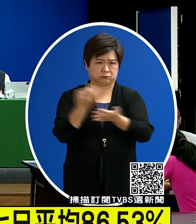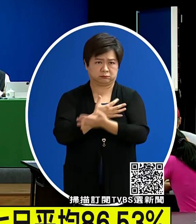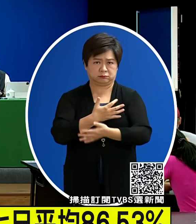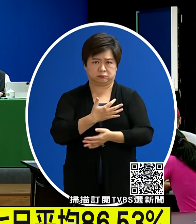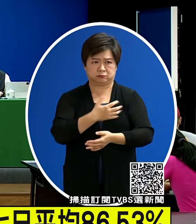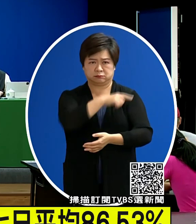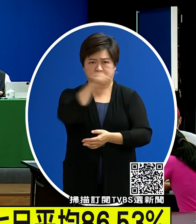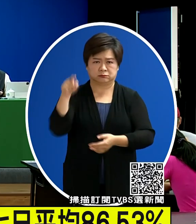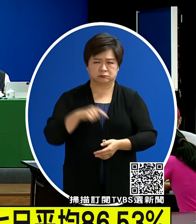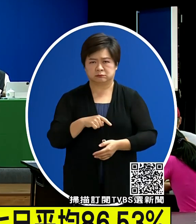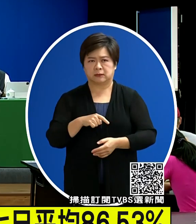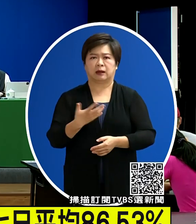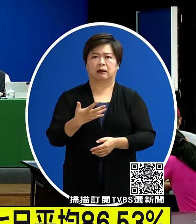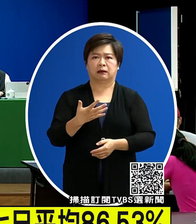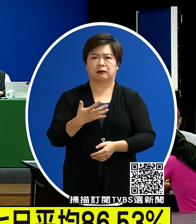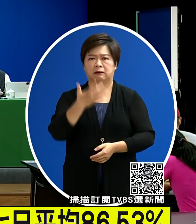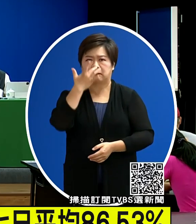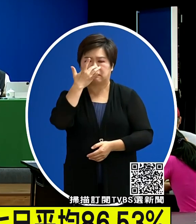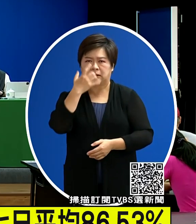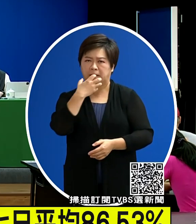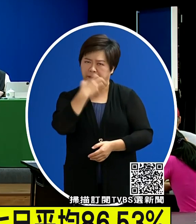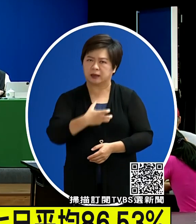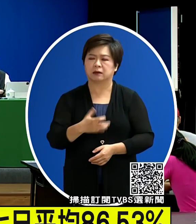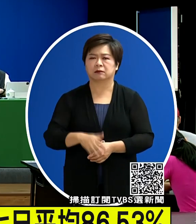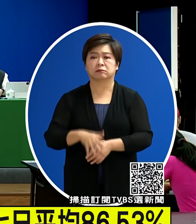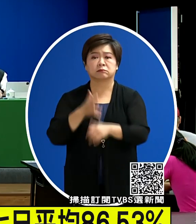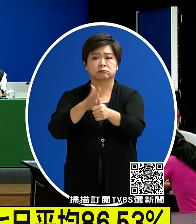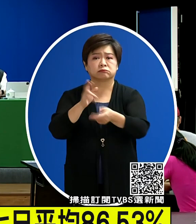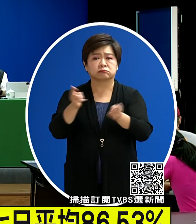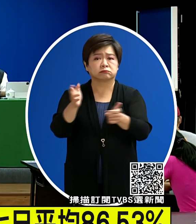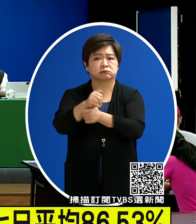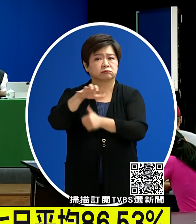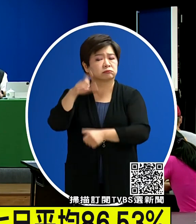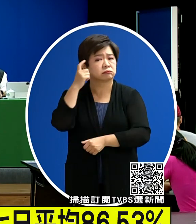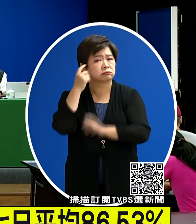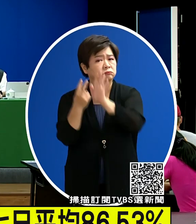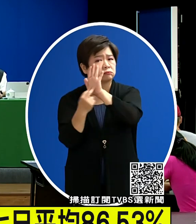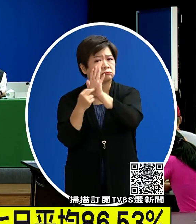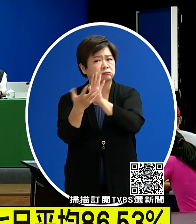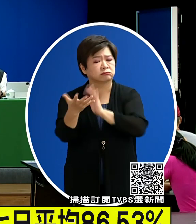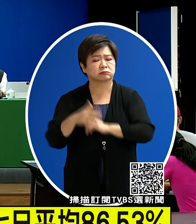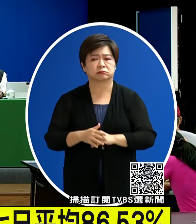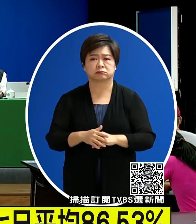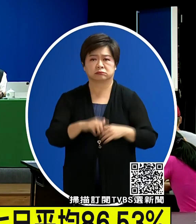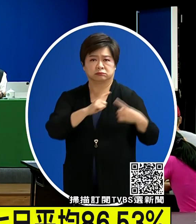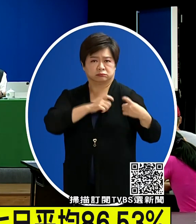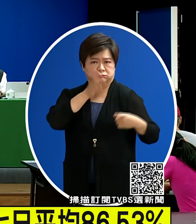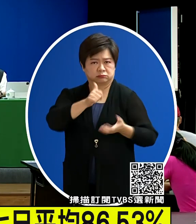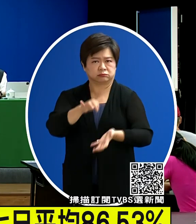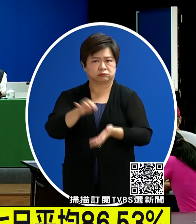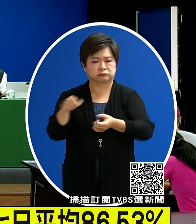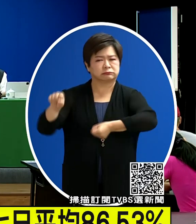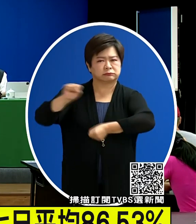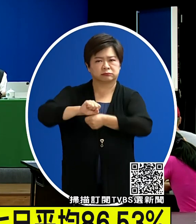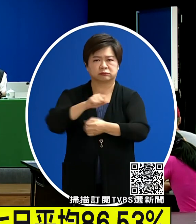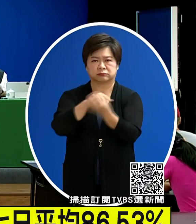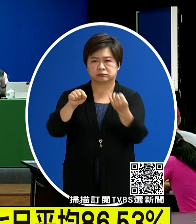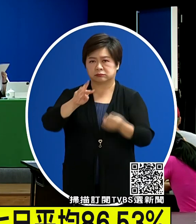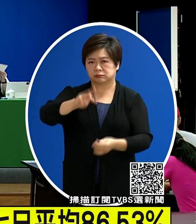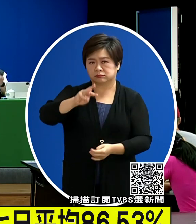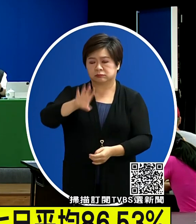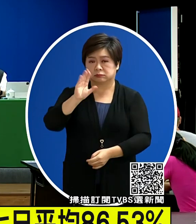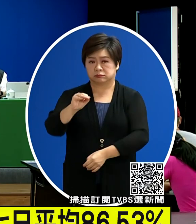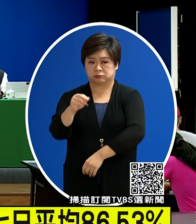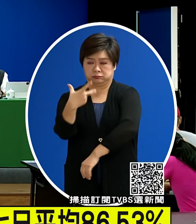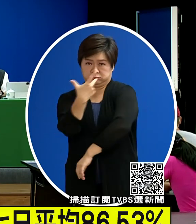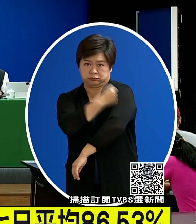民众的知情权，想要请问指挥中心怎么看。第二题是想要请教郭台铭提预加购3000万剂 BNT